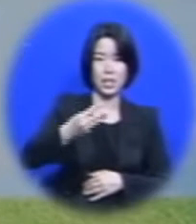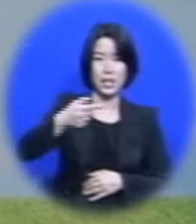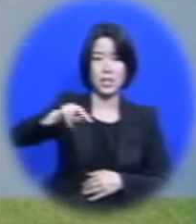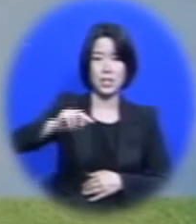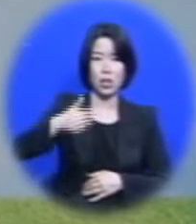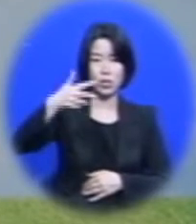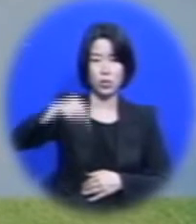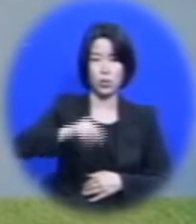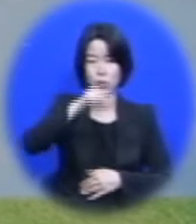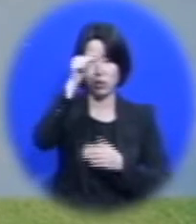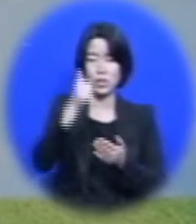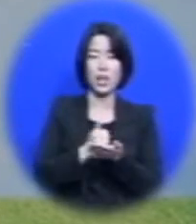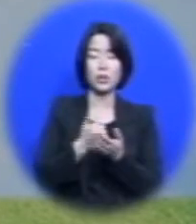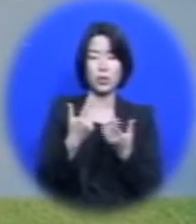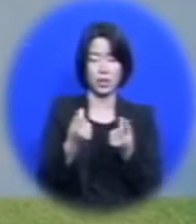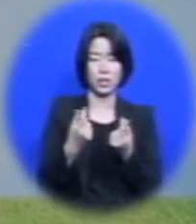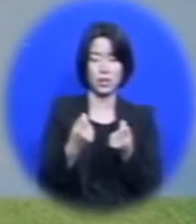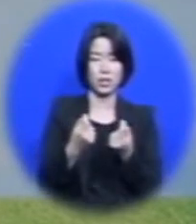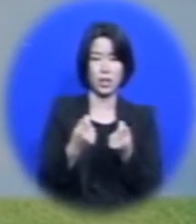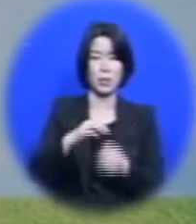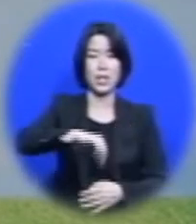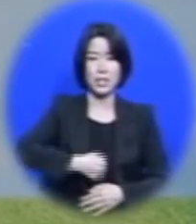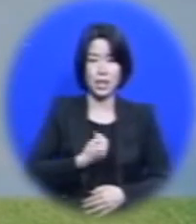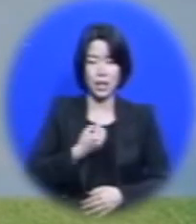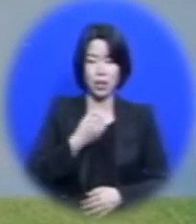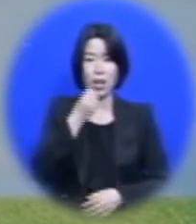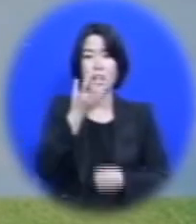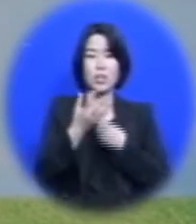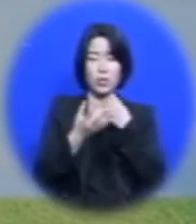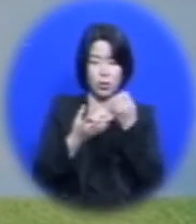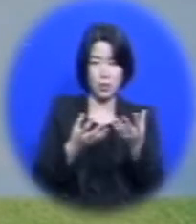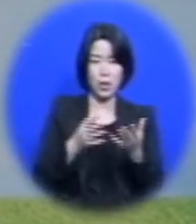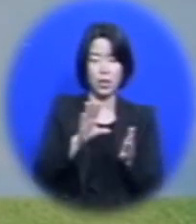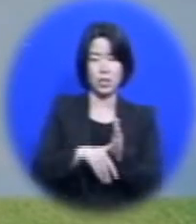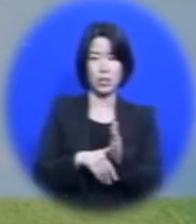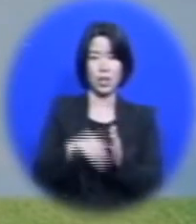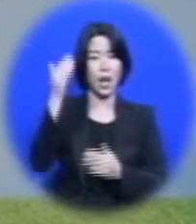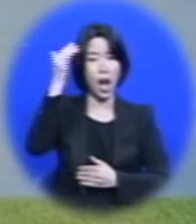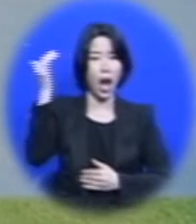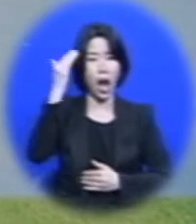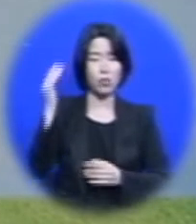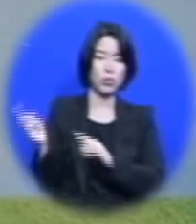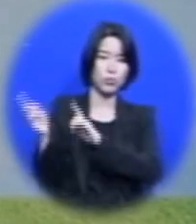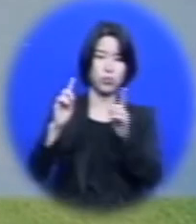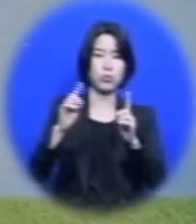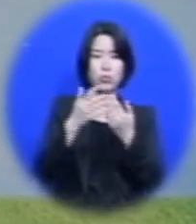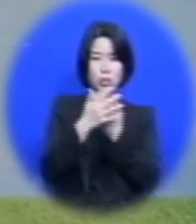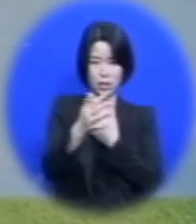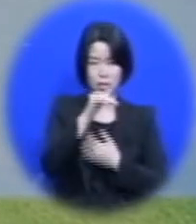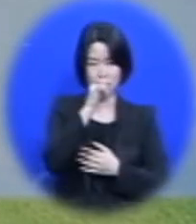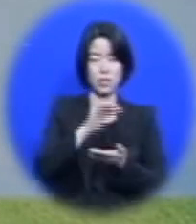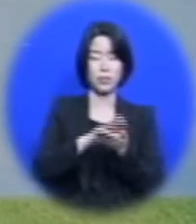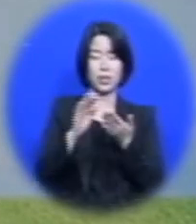분들이 자기가 그런 죄인임을 고백했을 때 한국에는 부흥이 일어났습니다.